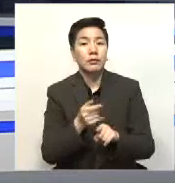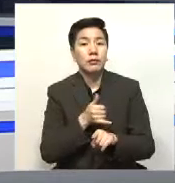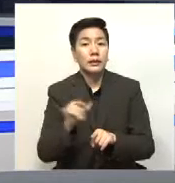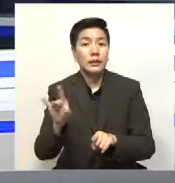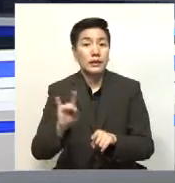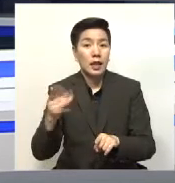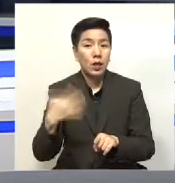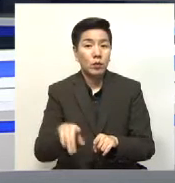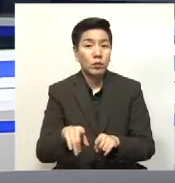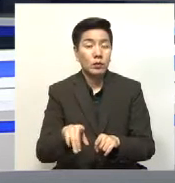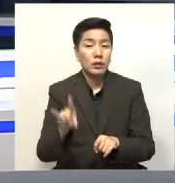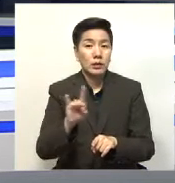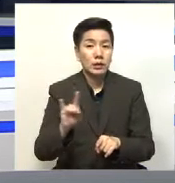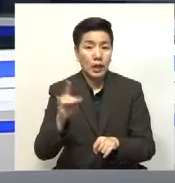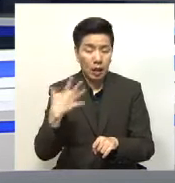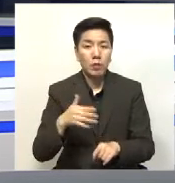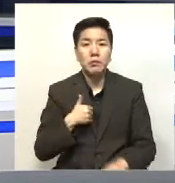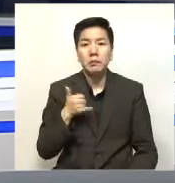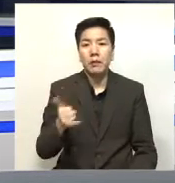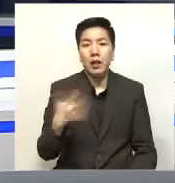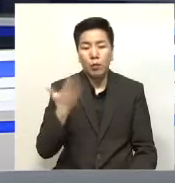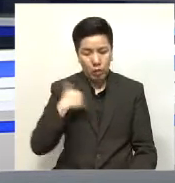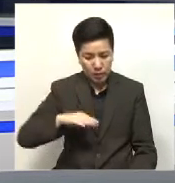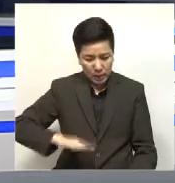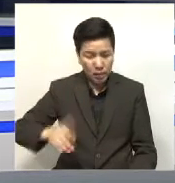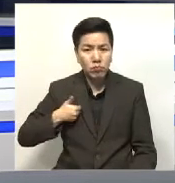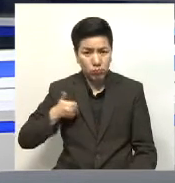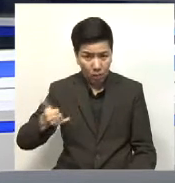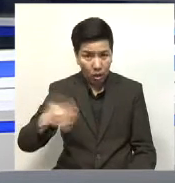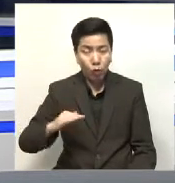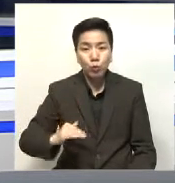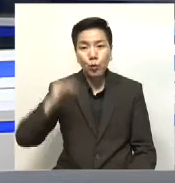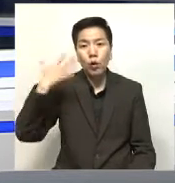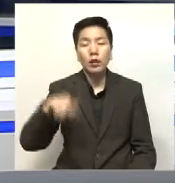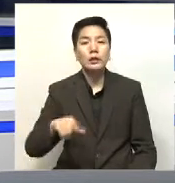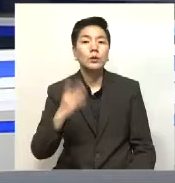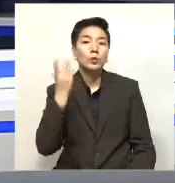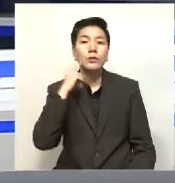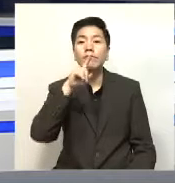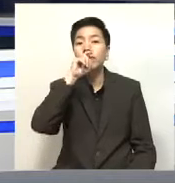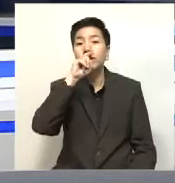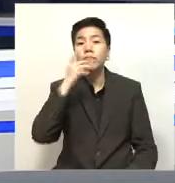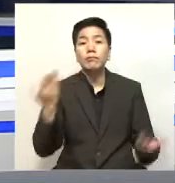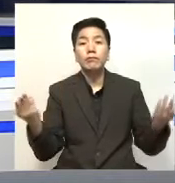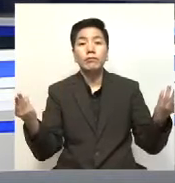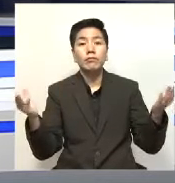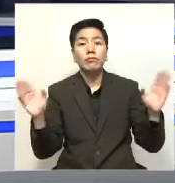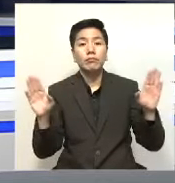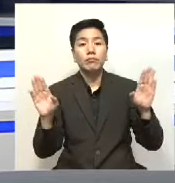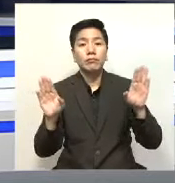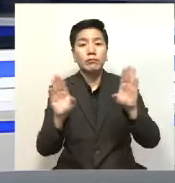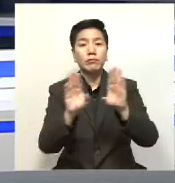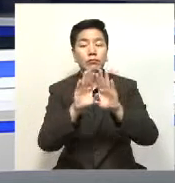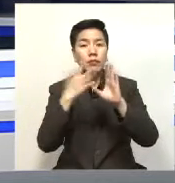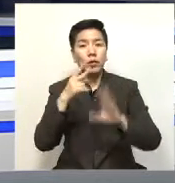คุณเคยไปสวนสัตว์หรือเปล่าสวนสัตว์ดุสิต สวนสัตว์ดุสิตไปค่ะไปทั้งตอนเด็กแล้วก็ตอนโตแต่ว่าล่าสุดเนี่ยเมื่อวันอาทิตย์ที่ผ่านมาเป็นวันสุดท้